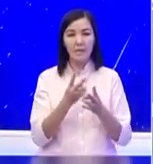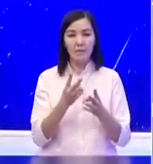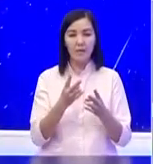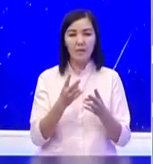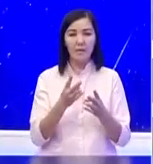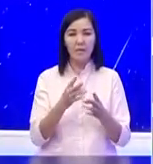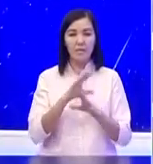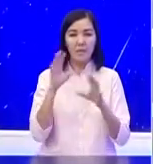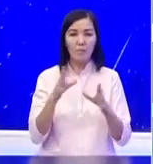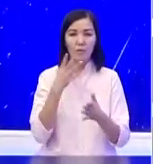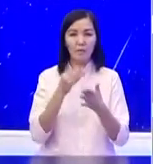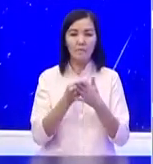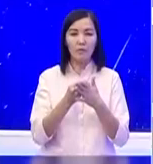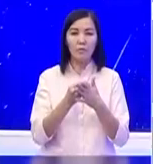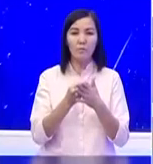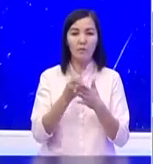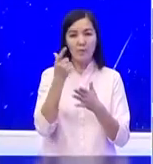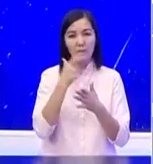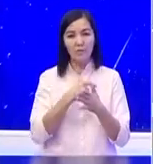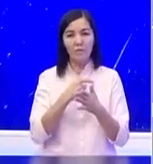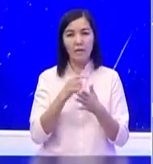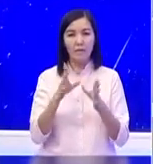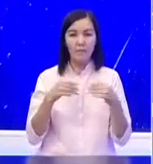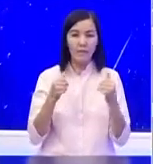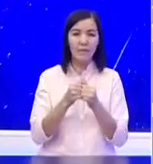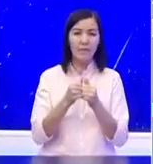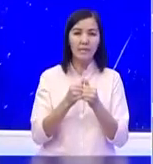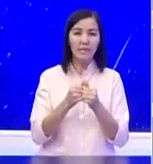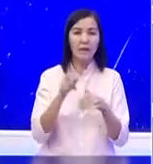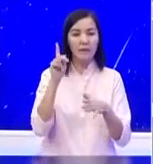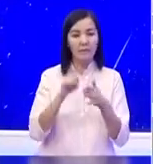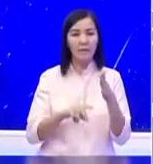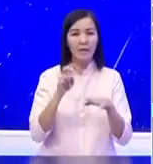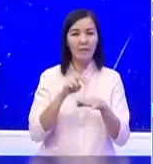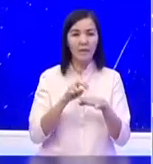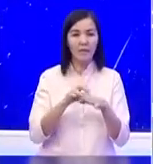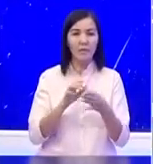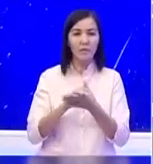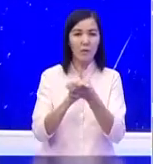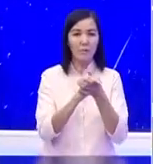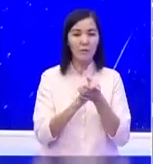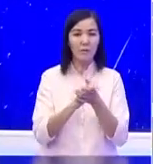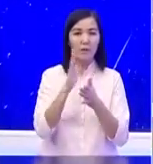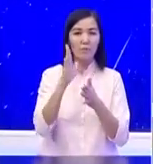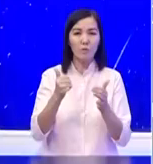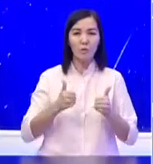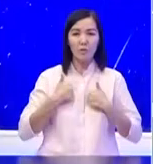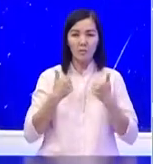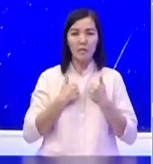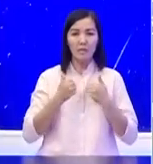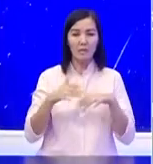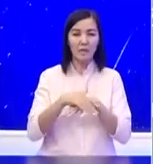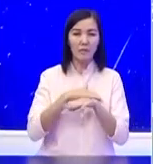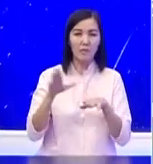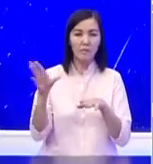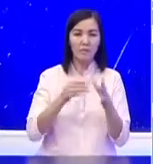забота о своем здоровье и здоровье своих близких, доверие врачам. Уверен, что благодаря своей стойкости, сплоченности и устремленности в будущее наш народ наравне со